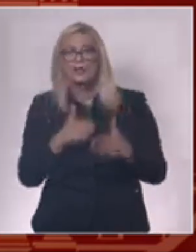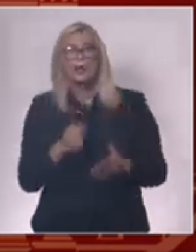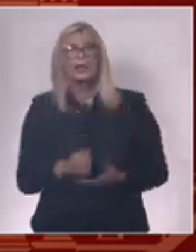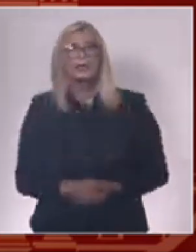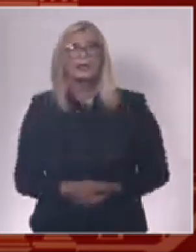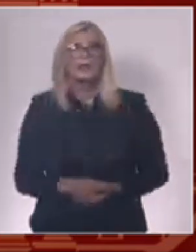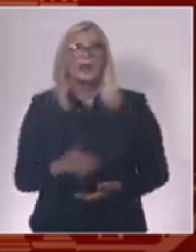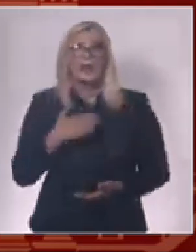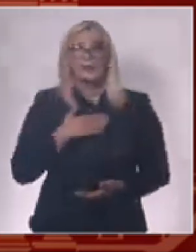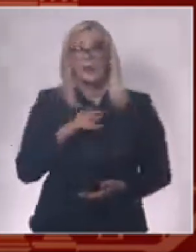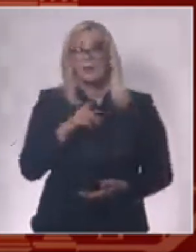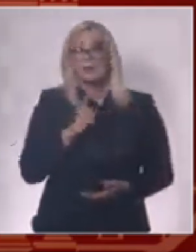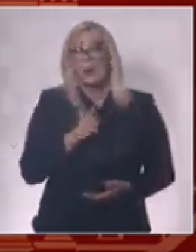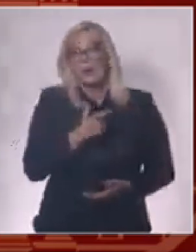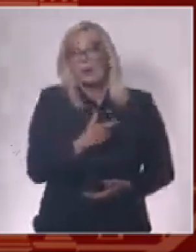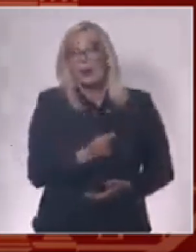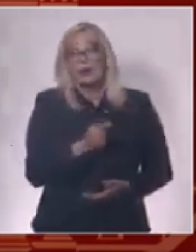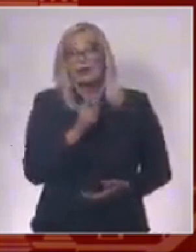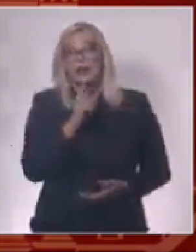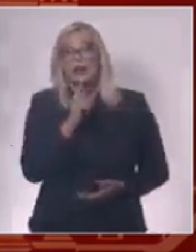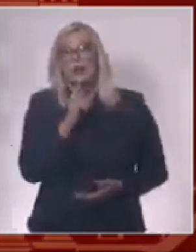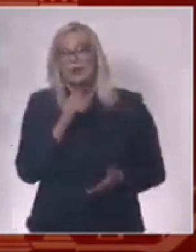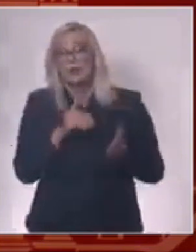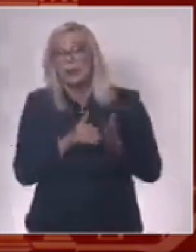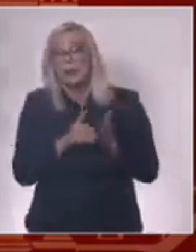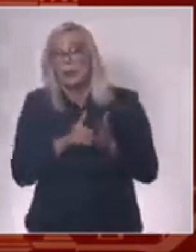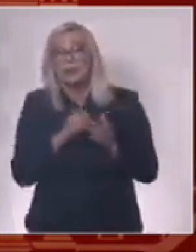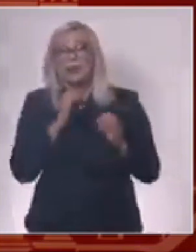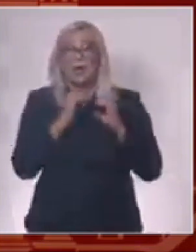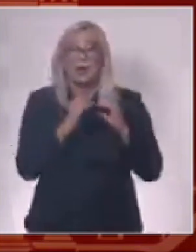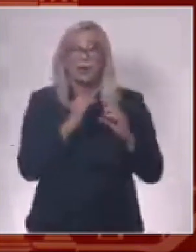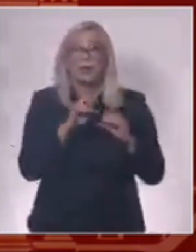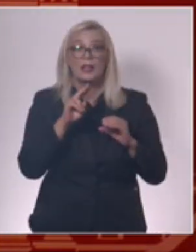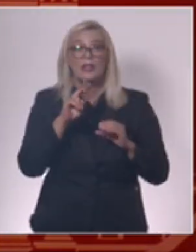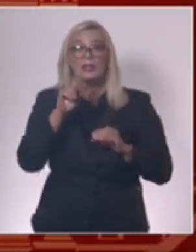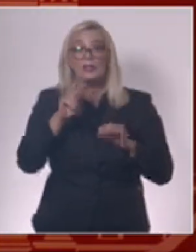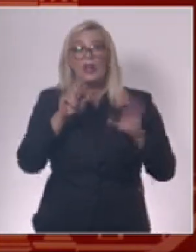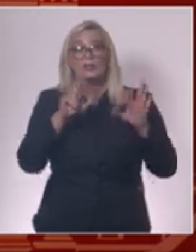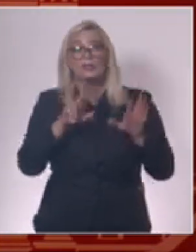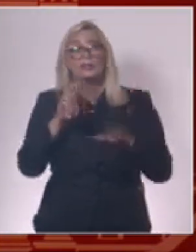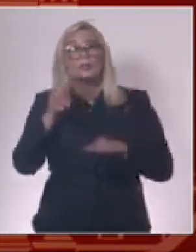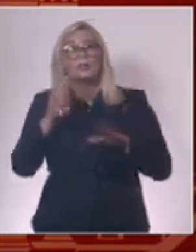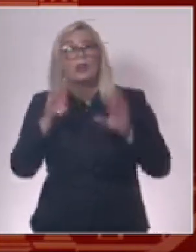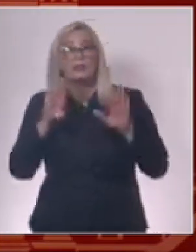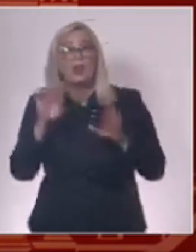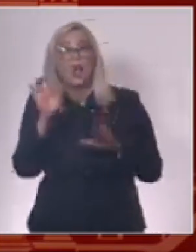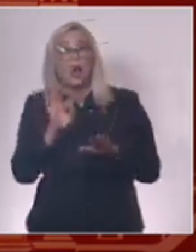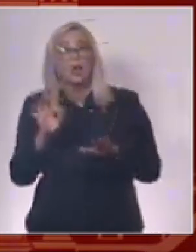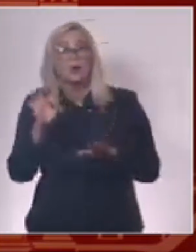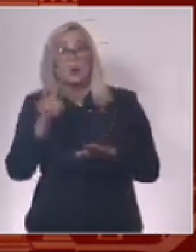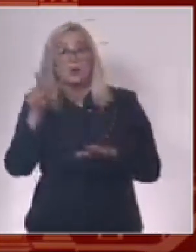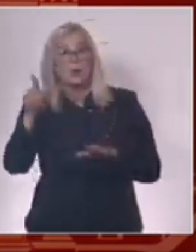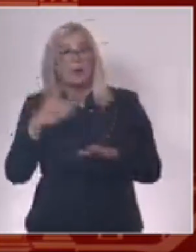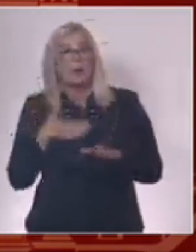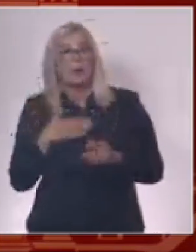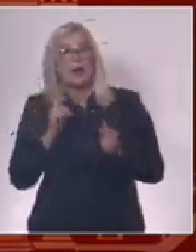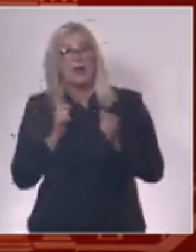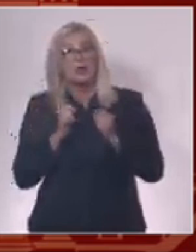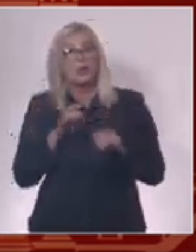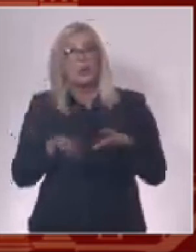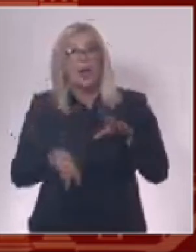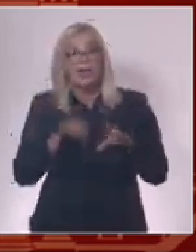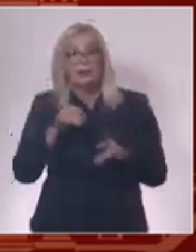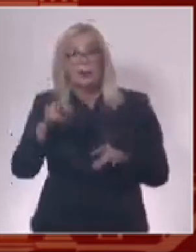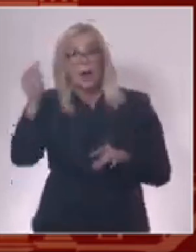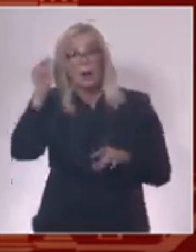имаме партнер со кој што ќе можеме да комуницираме. 28-29, ако не се лажам, октомври се таму закажани изборите,